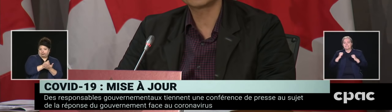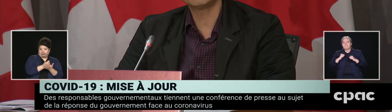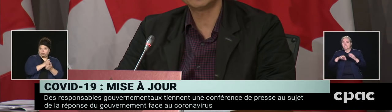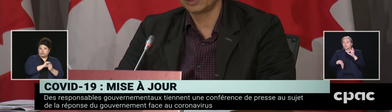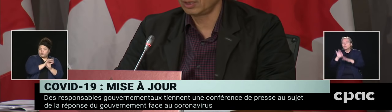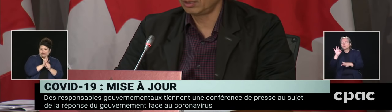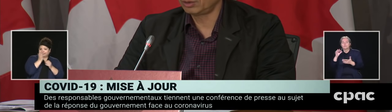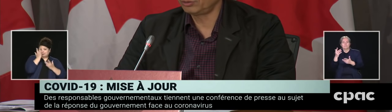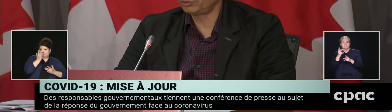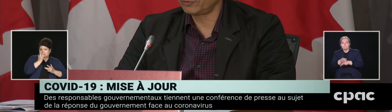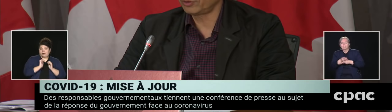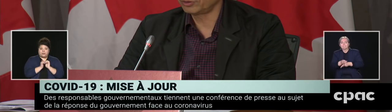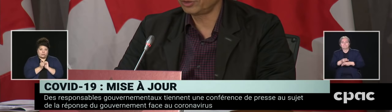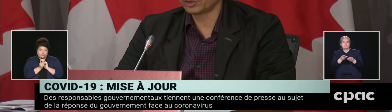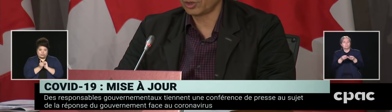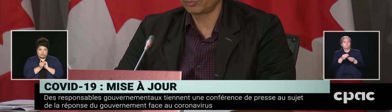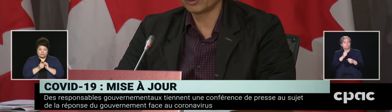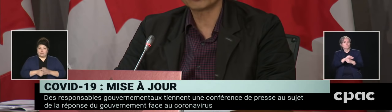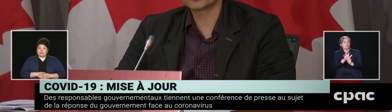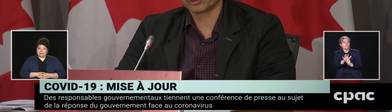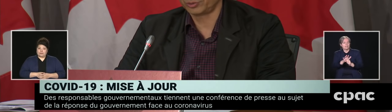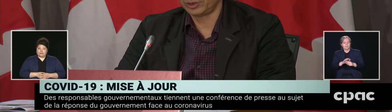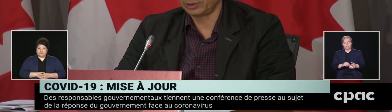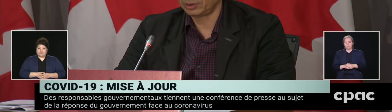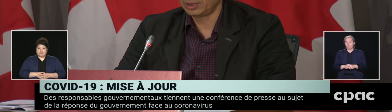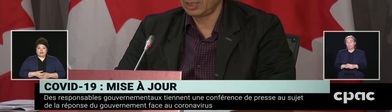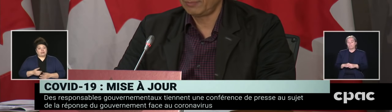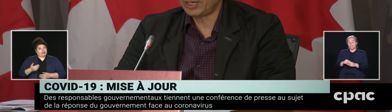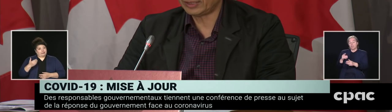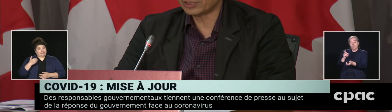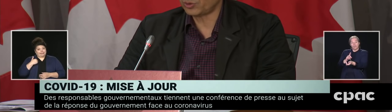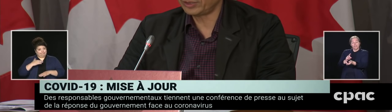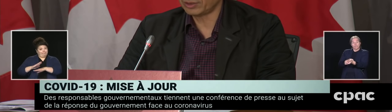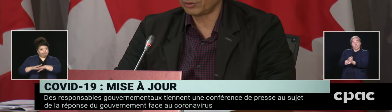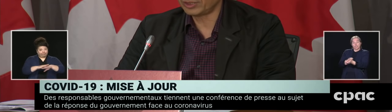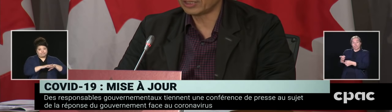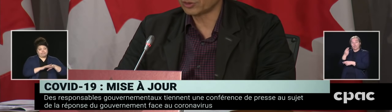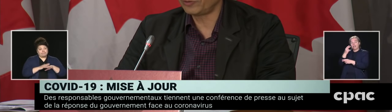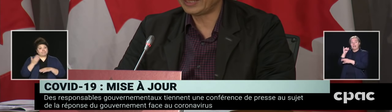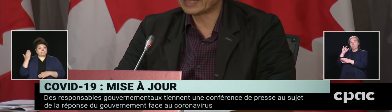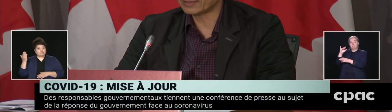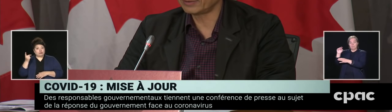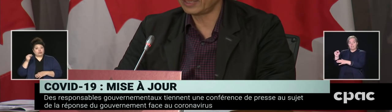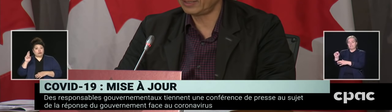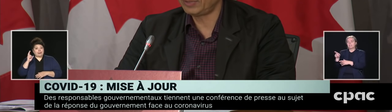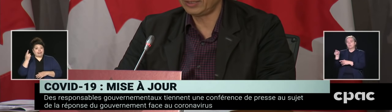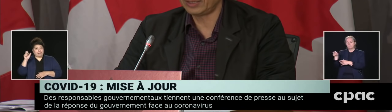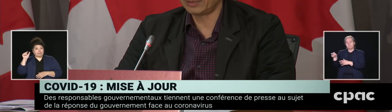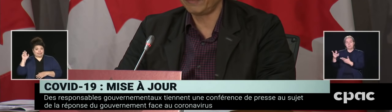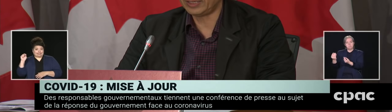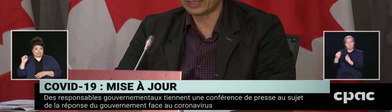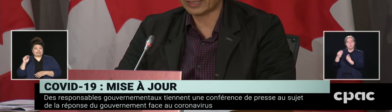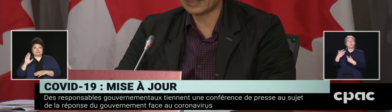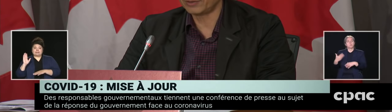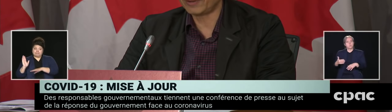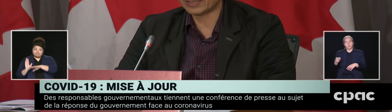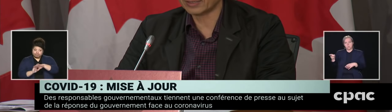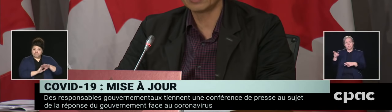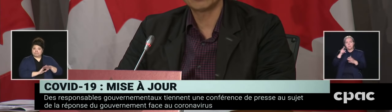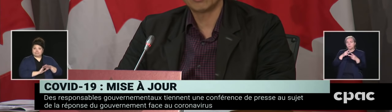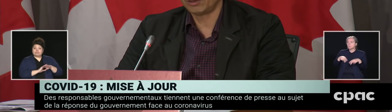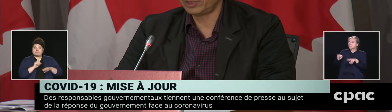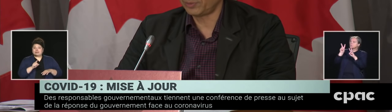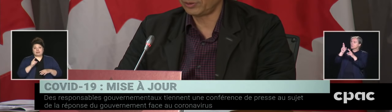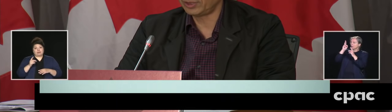de Dr. Hillman dont nous devons tenir compte aujourd'hui. Bien qu'il soit un héros qui a sauvé des centaines de milliers de vies grâce à un